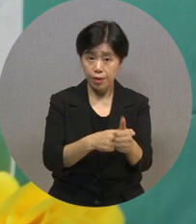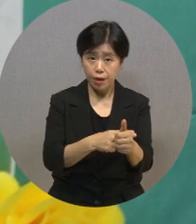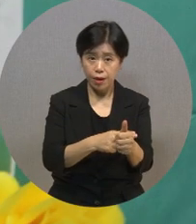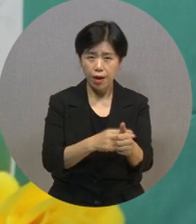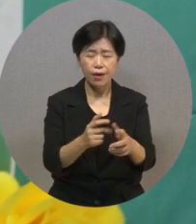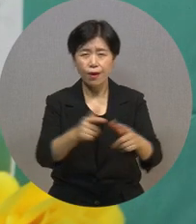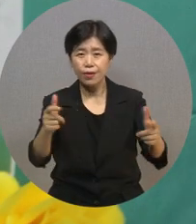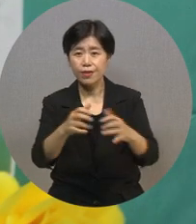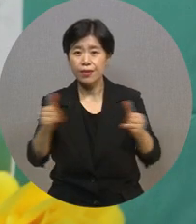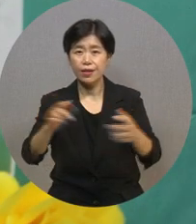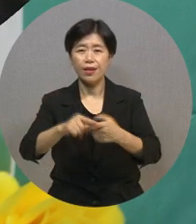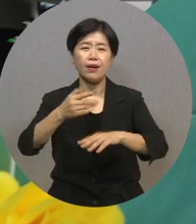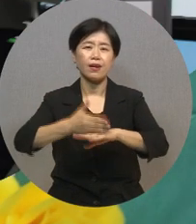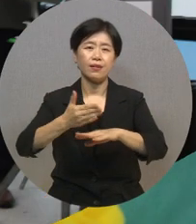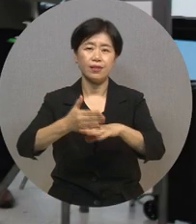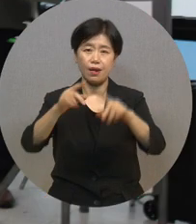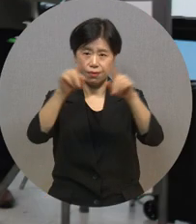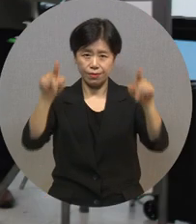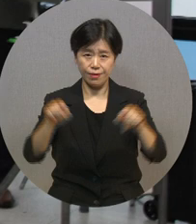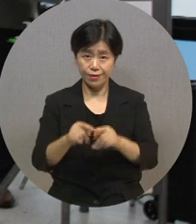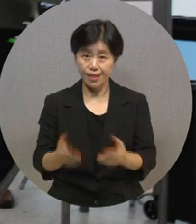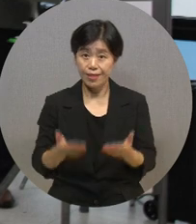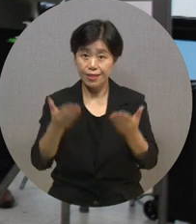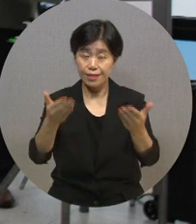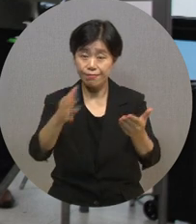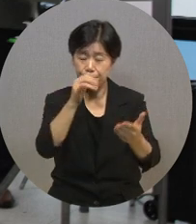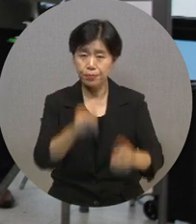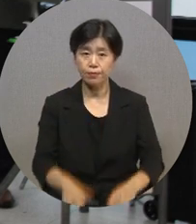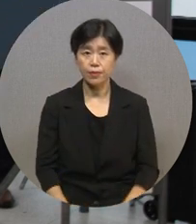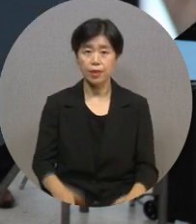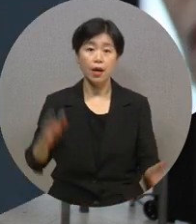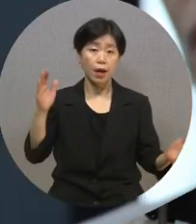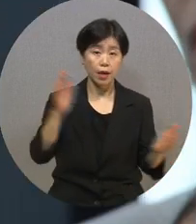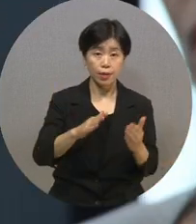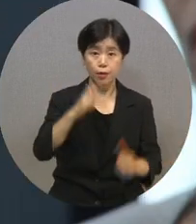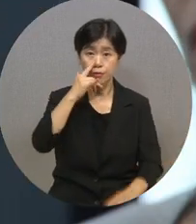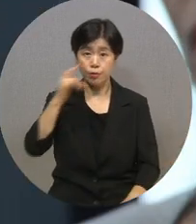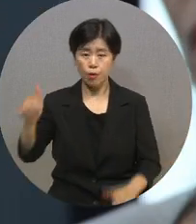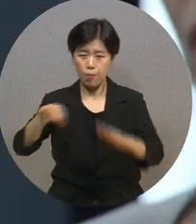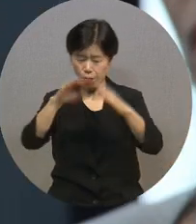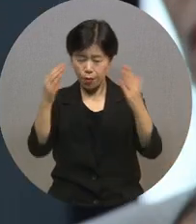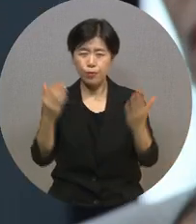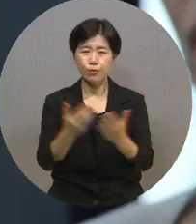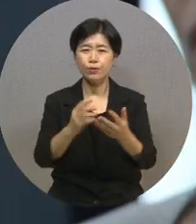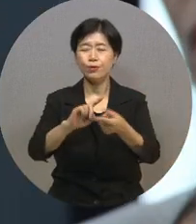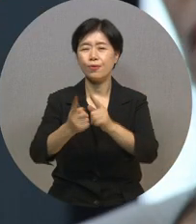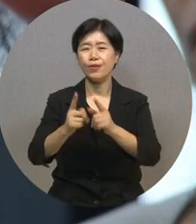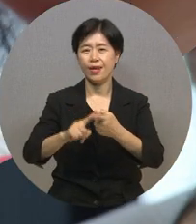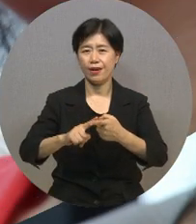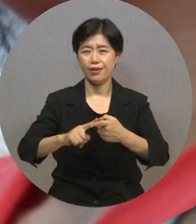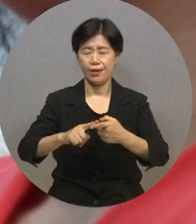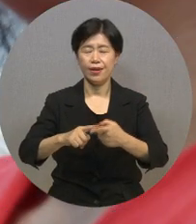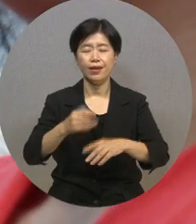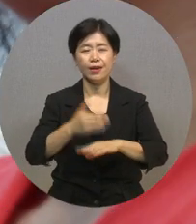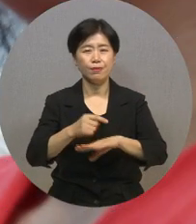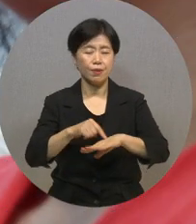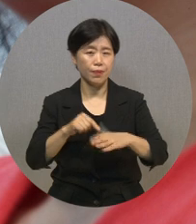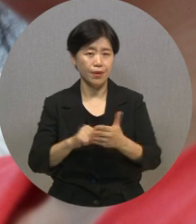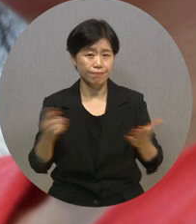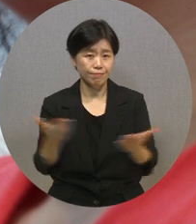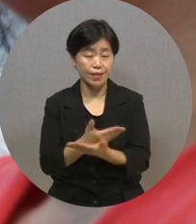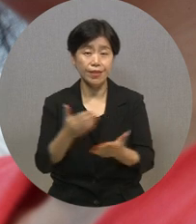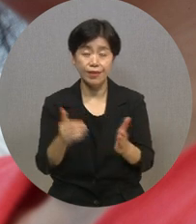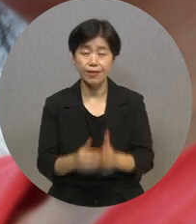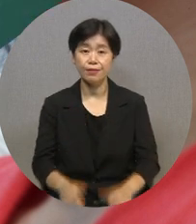수여하는 감사패는 학생, 부모 모두가 서로에게 전하는 감사의 마음이었습니다. 평범한